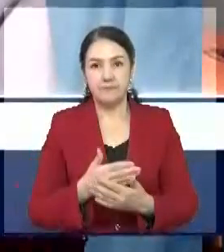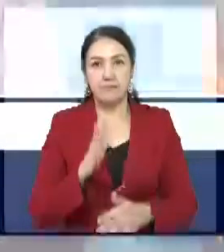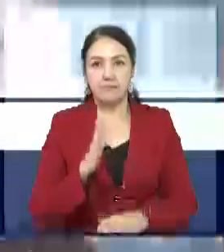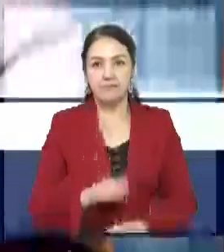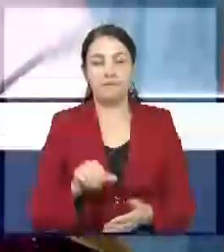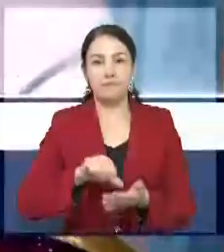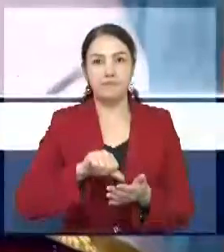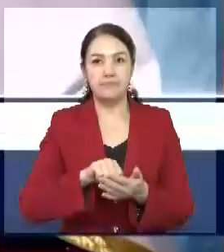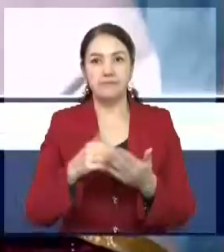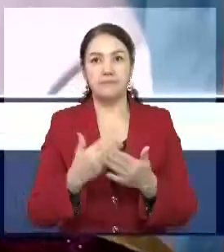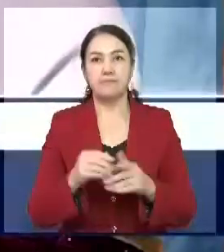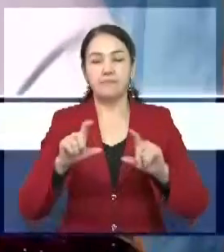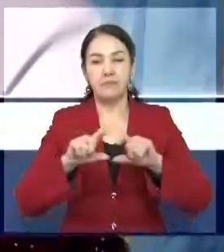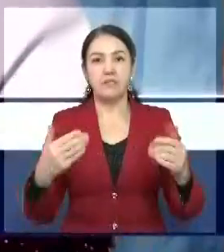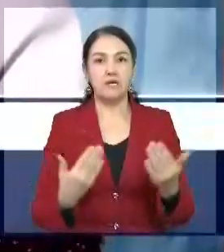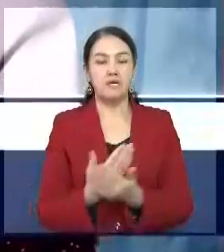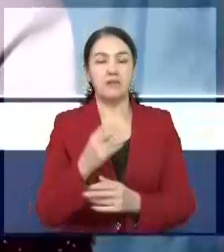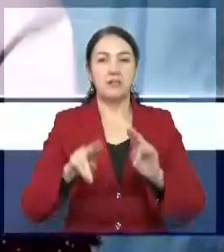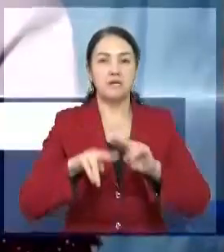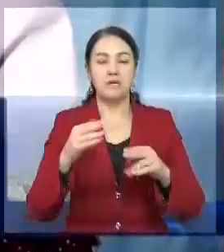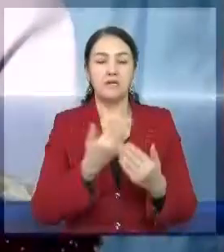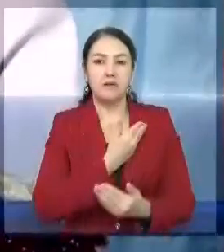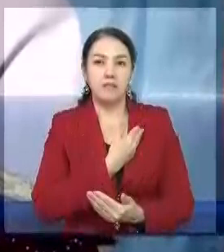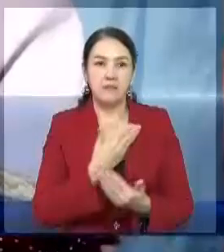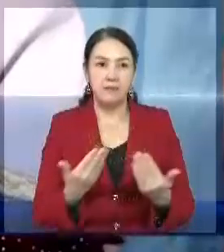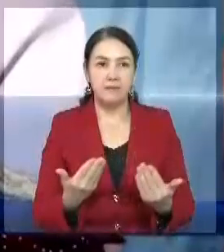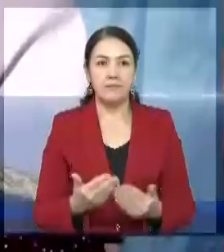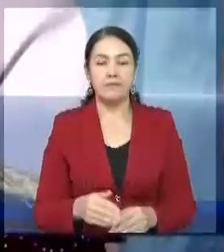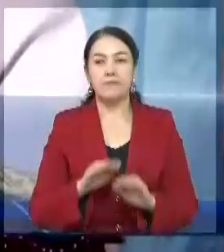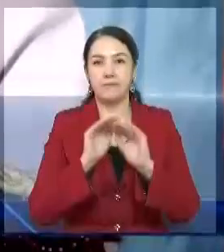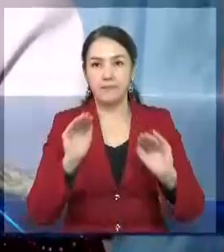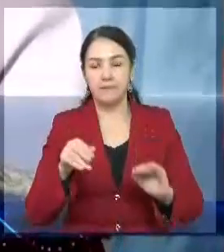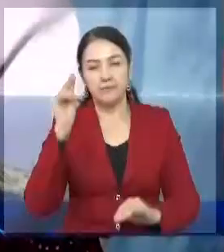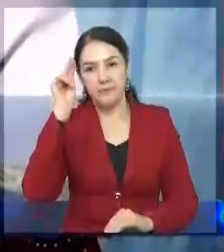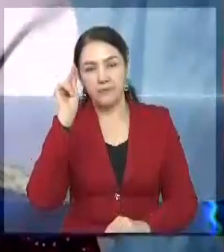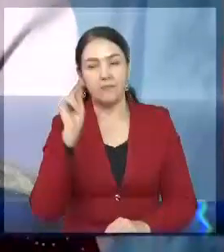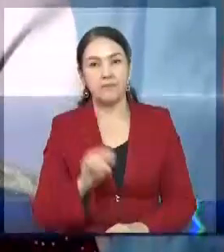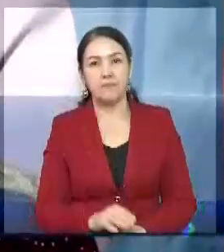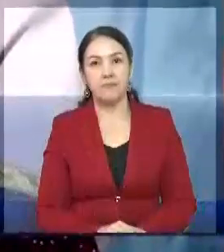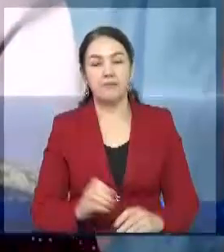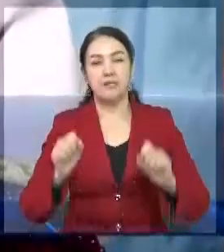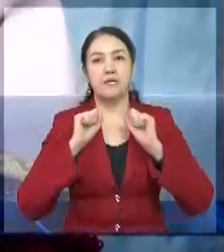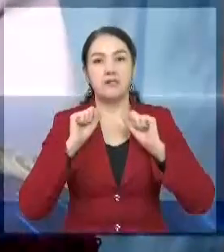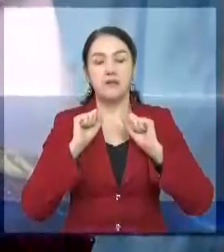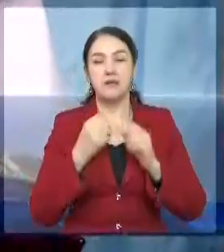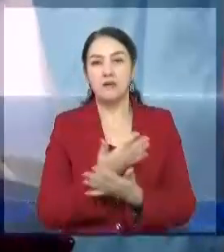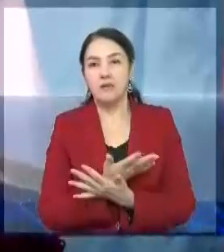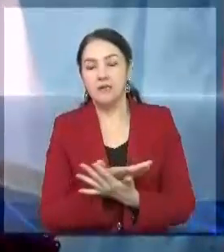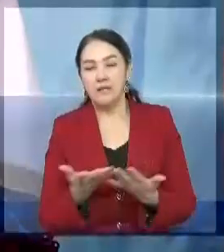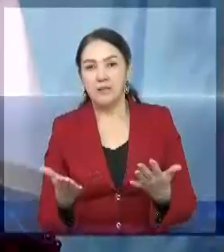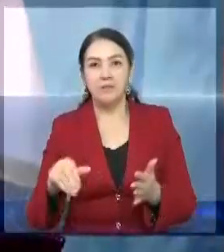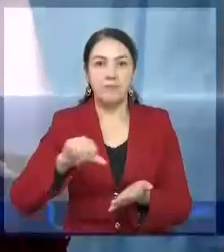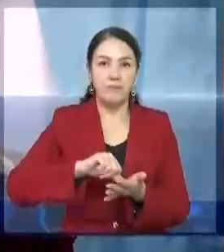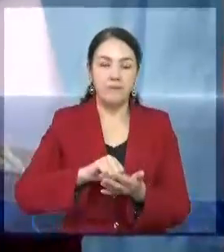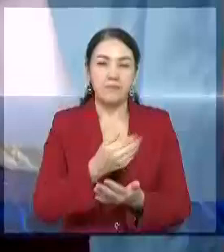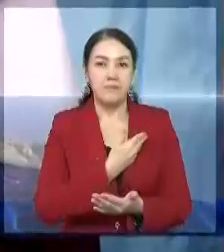қатысып келе жатырмыз. Мектепті жаңадан салып берсе, заманауи балаларымыз оқитын, спорт менен әртүрлі шараларға